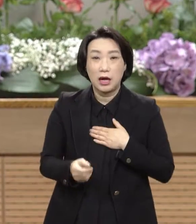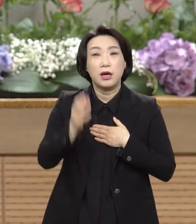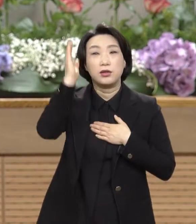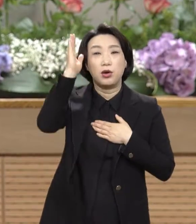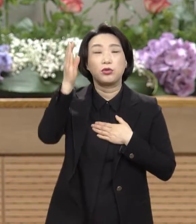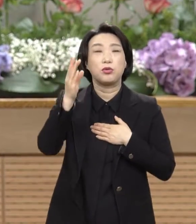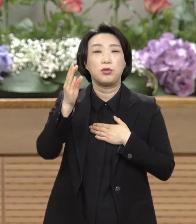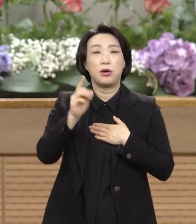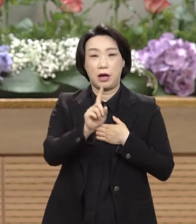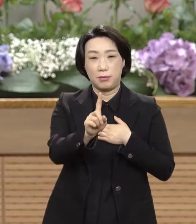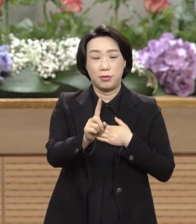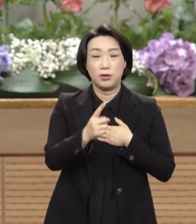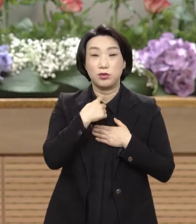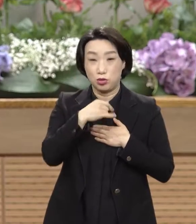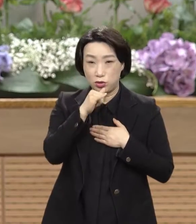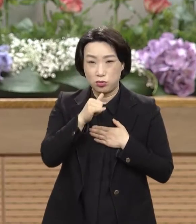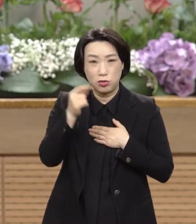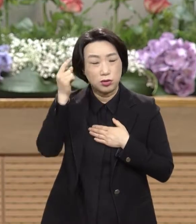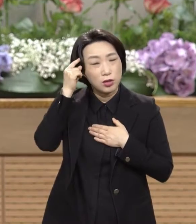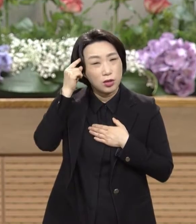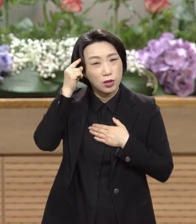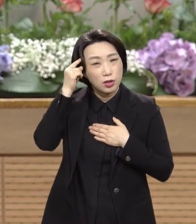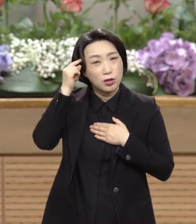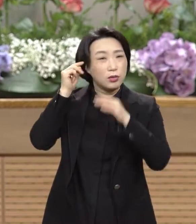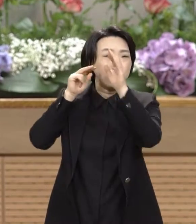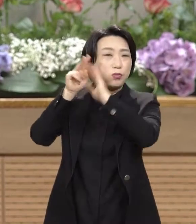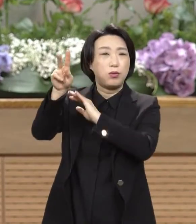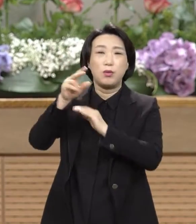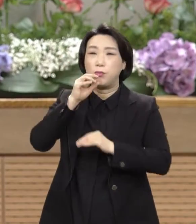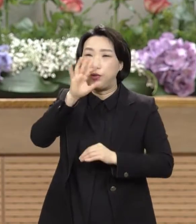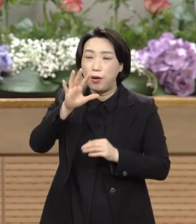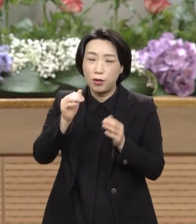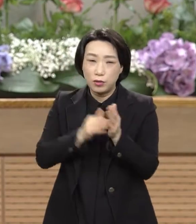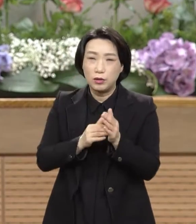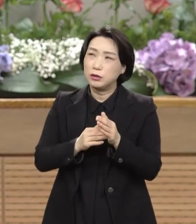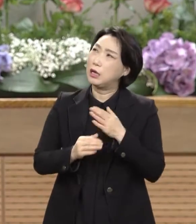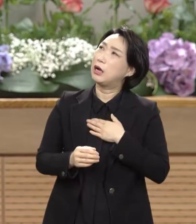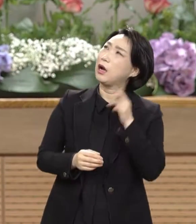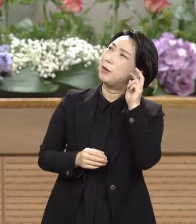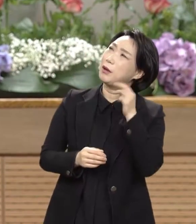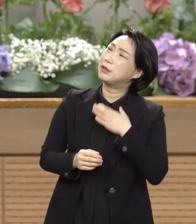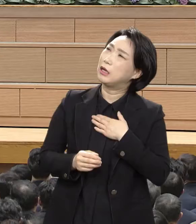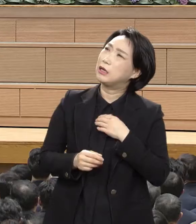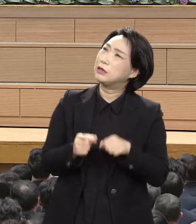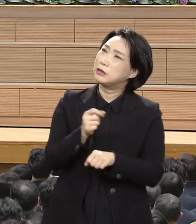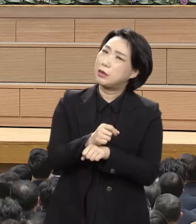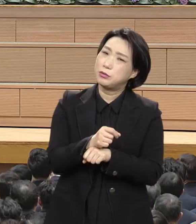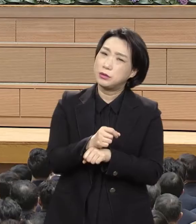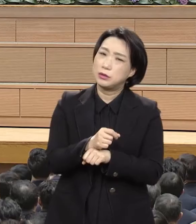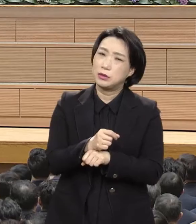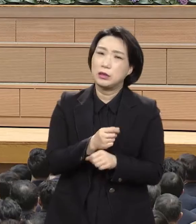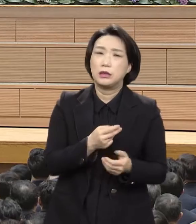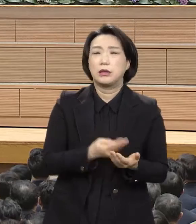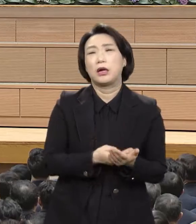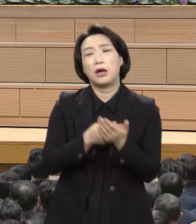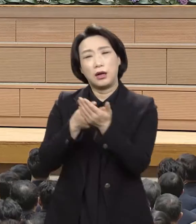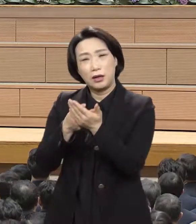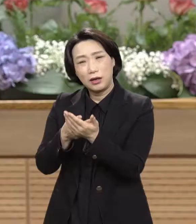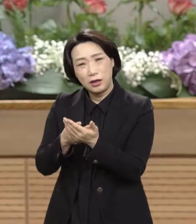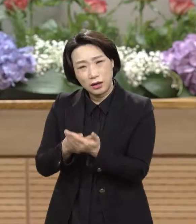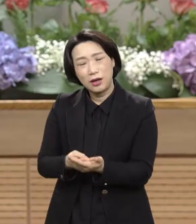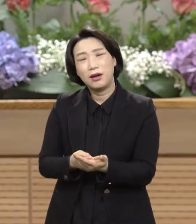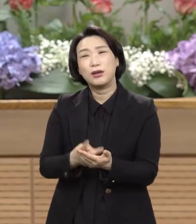하고 의식을 잊어버리고서 내가 막 내 사무실로 이렇게 들려갔나 막 그런